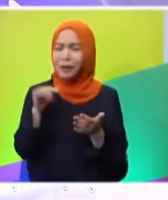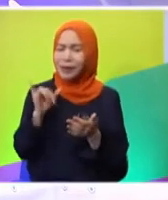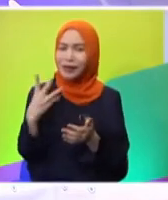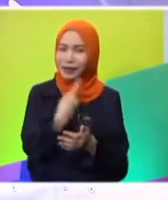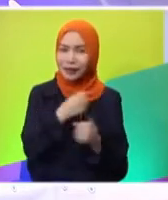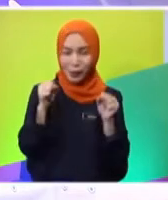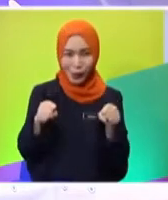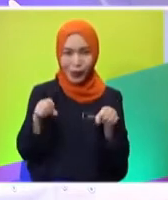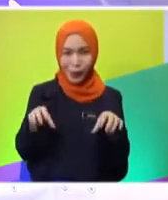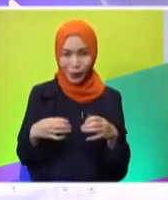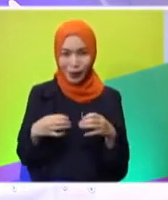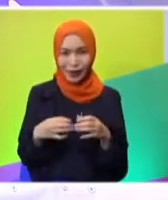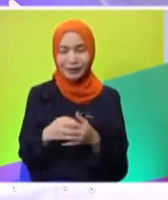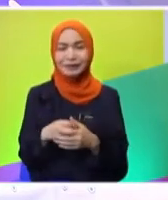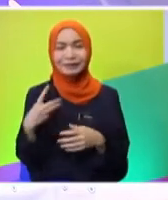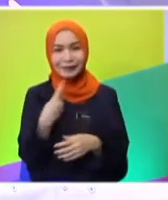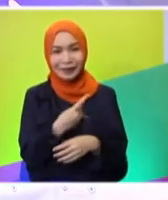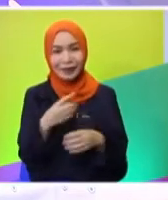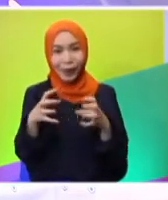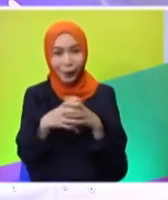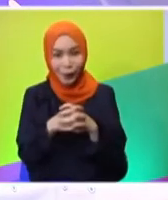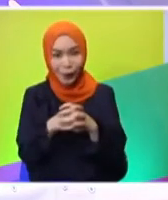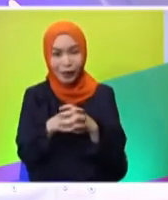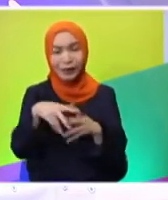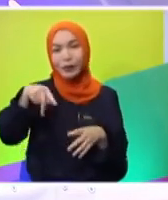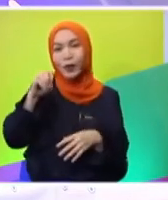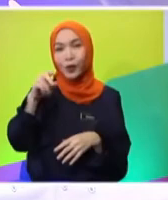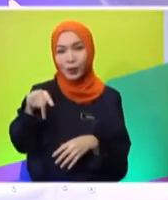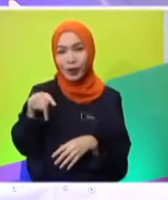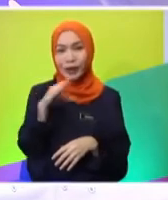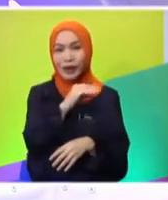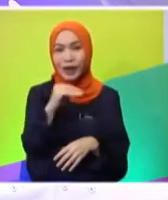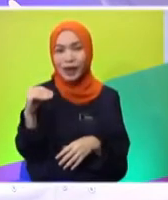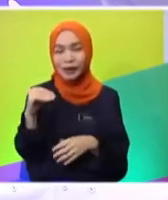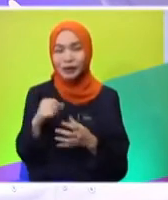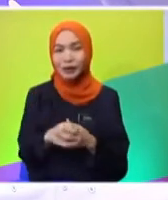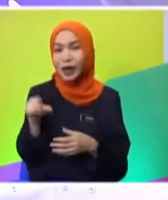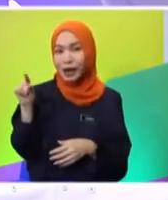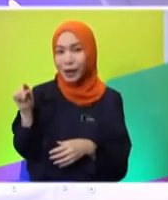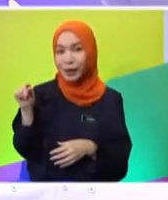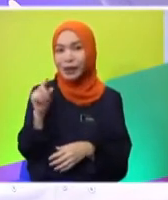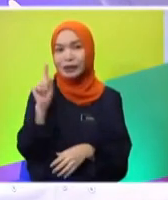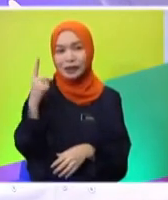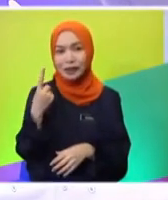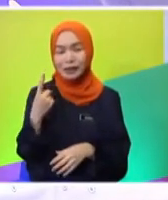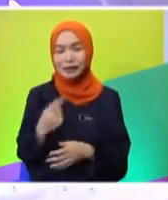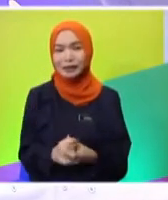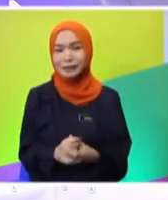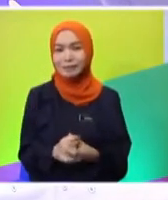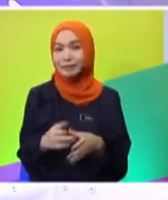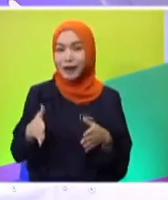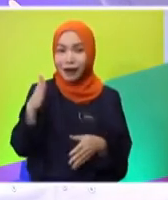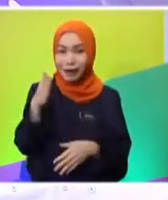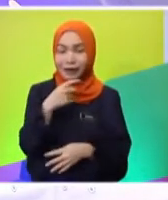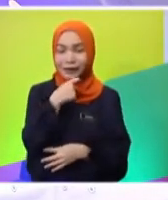kita bantu sedikit Blasto Ferry sini oke Hai dan kita tanpa saja mengenang para TKI dan dia akan keringat contoh seekor sedikit lagi